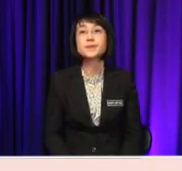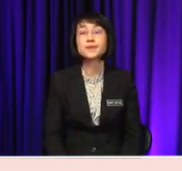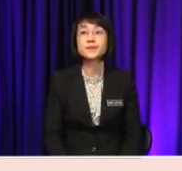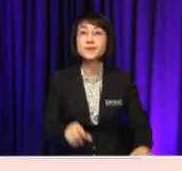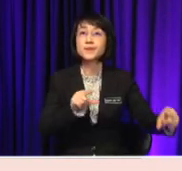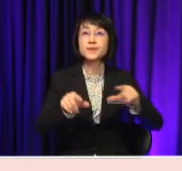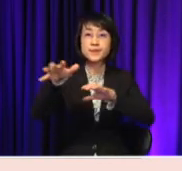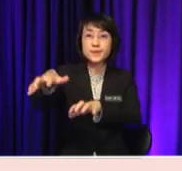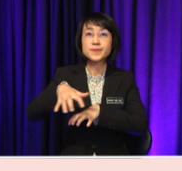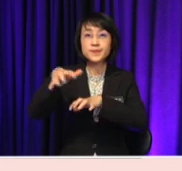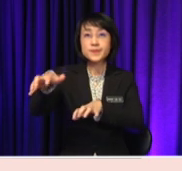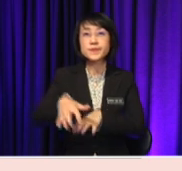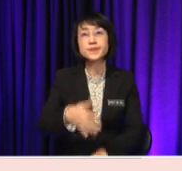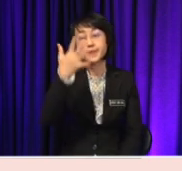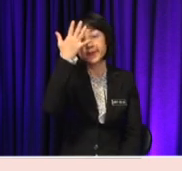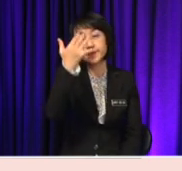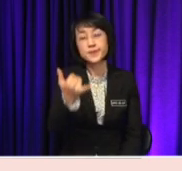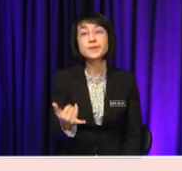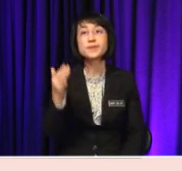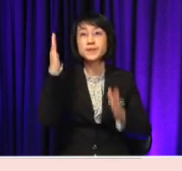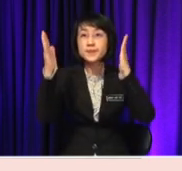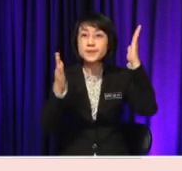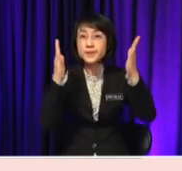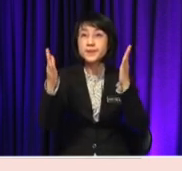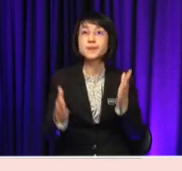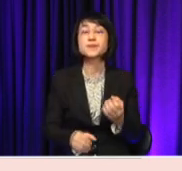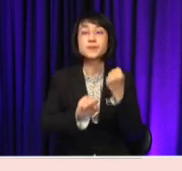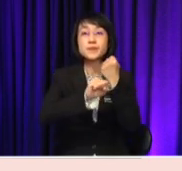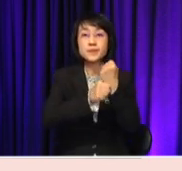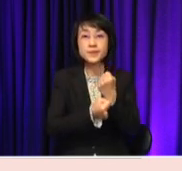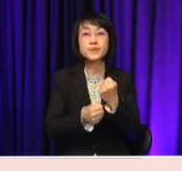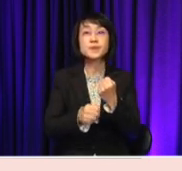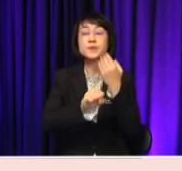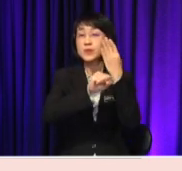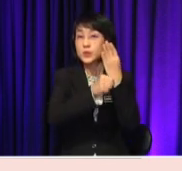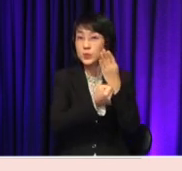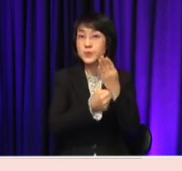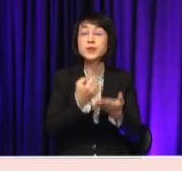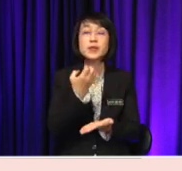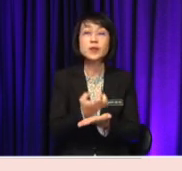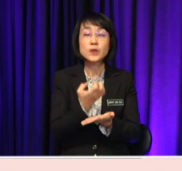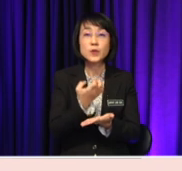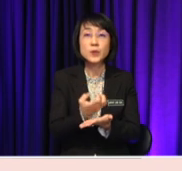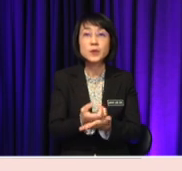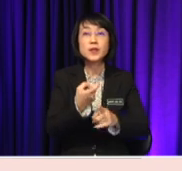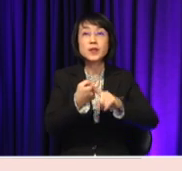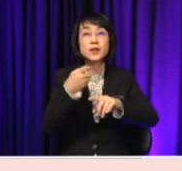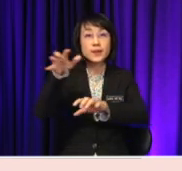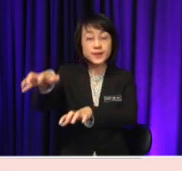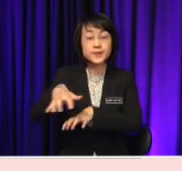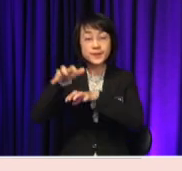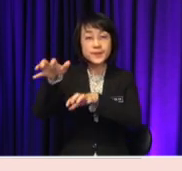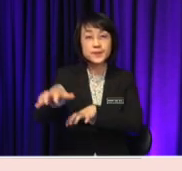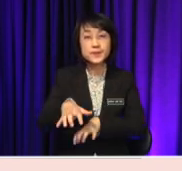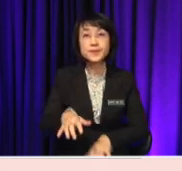Kenapa ini sumber ekonomi kita adalah berkaitan dengan pertanian nah oke dia thumbnail iklim yang panas dalam bak sepanjang tahun